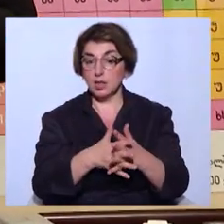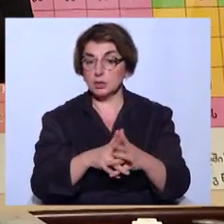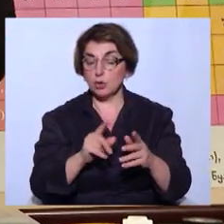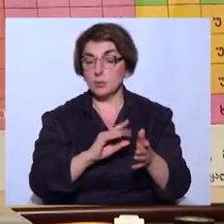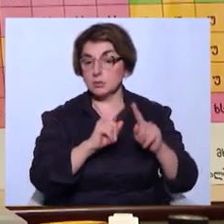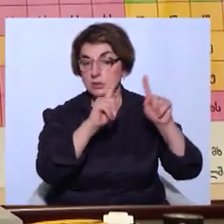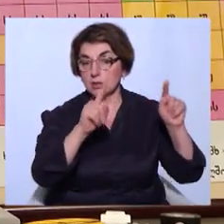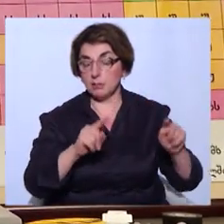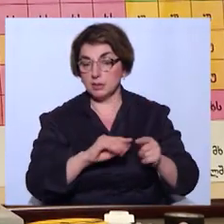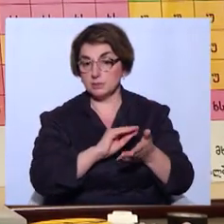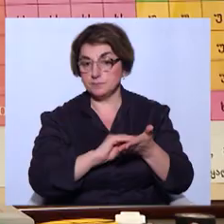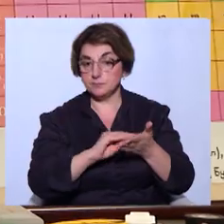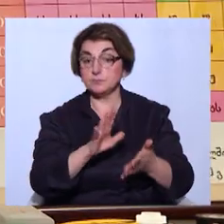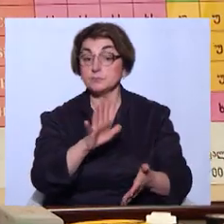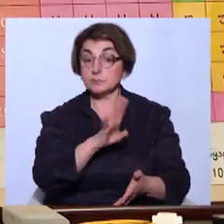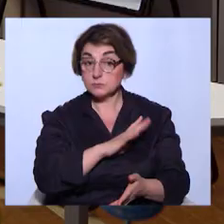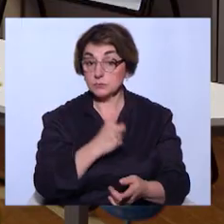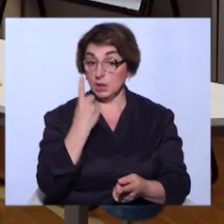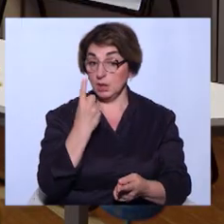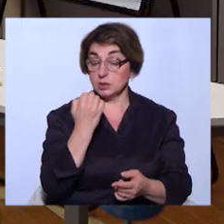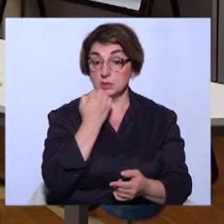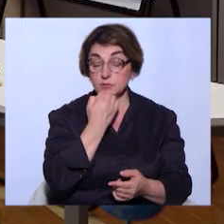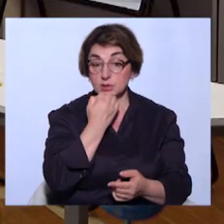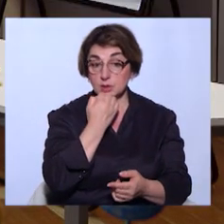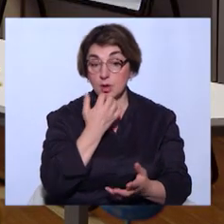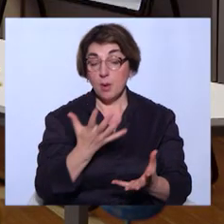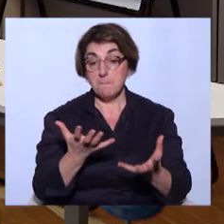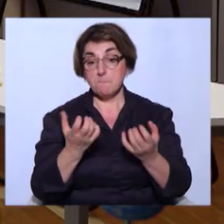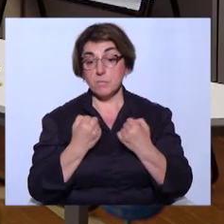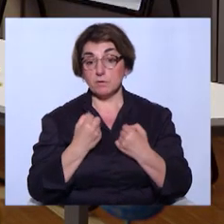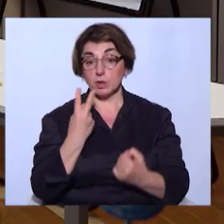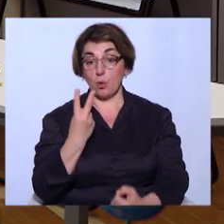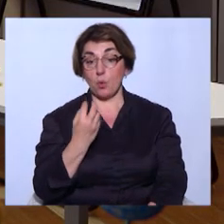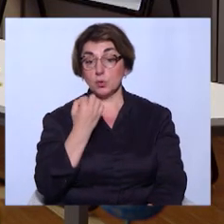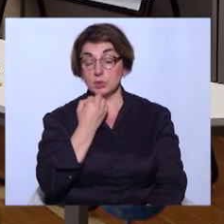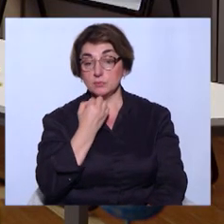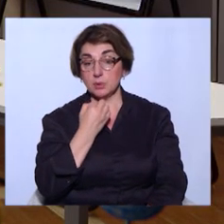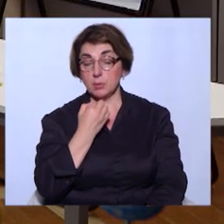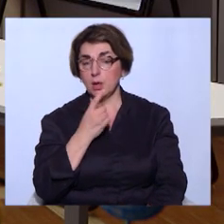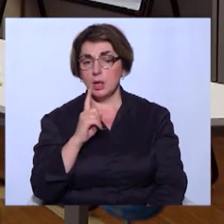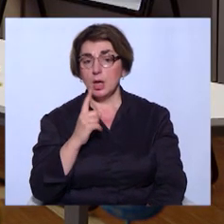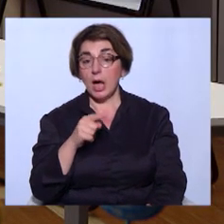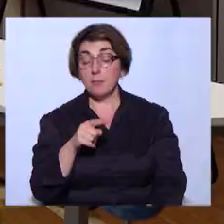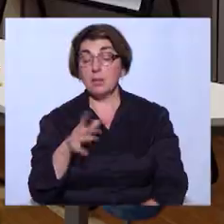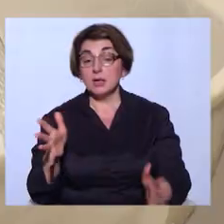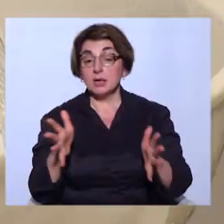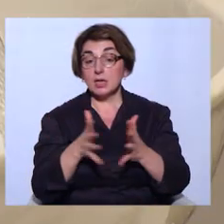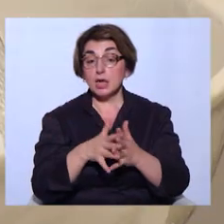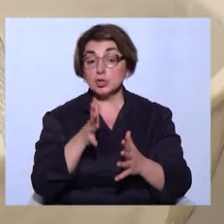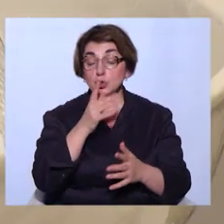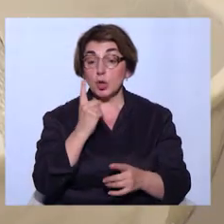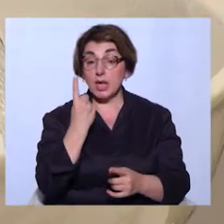დავწერე. ანუ მქონდა ერთი ნივთიერება და მივიღე ორი. რეაქციას, რომლის დროსაც ერთი